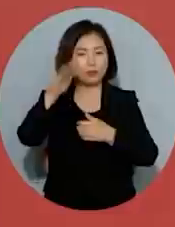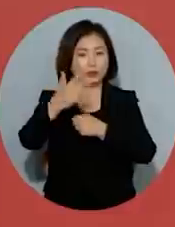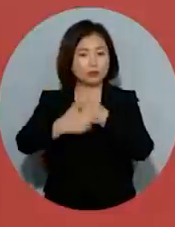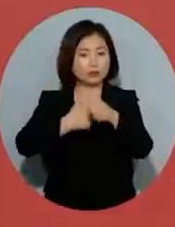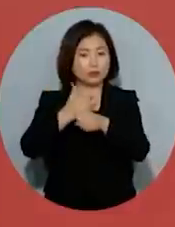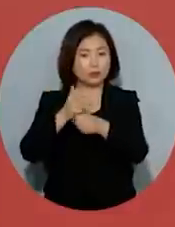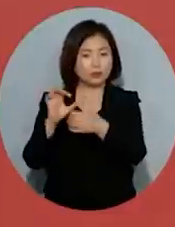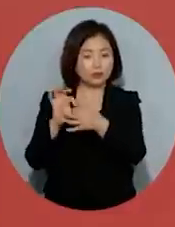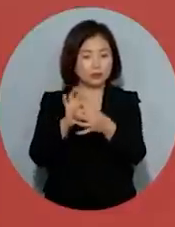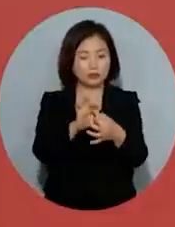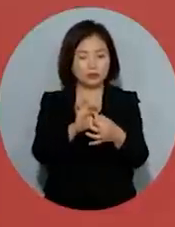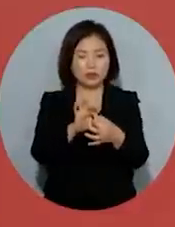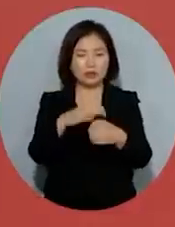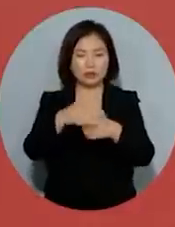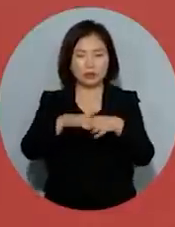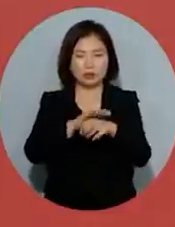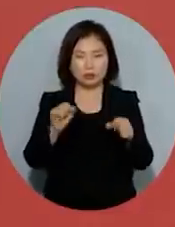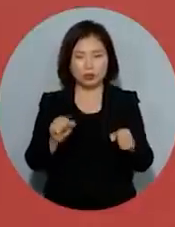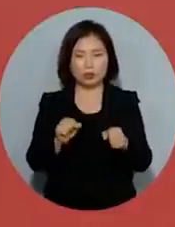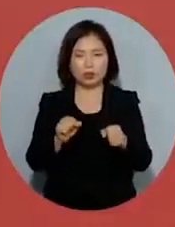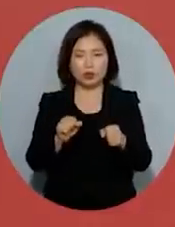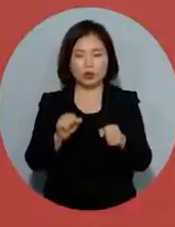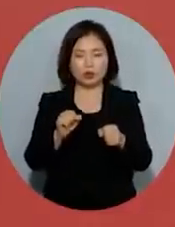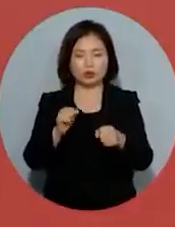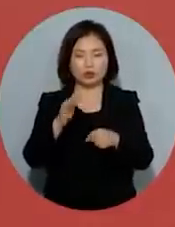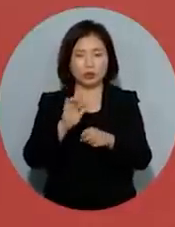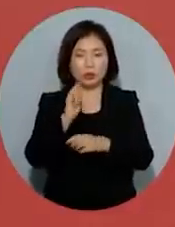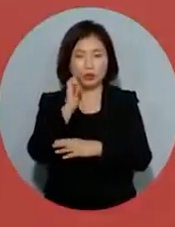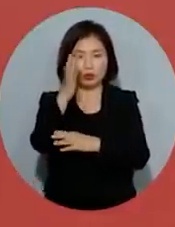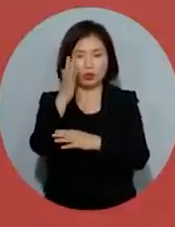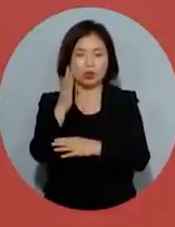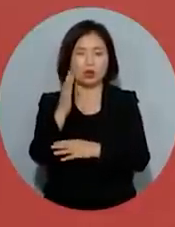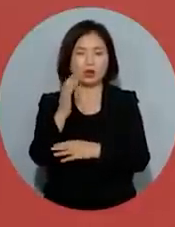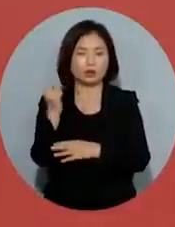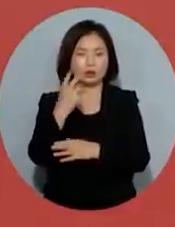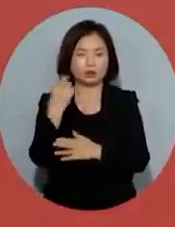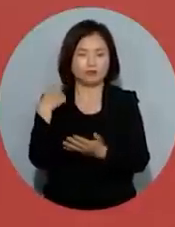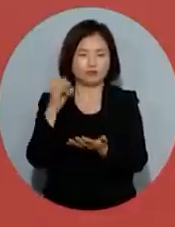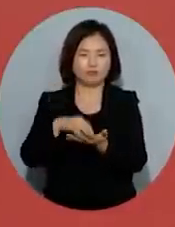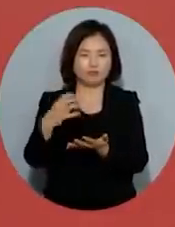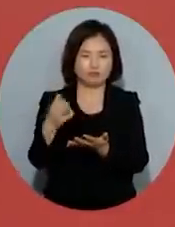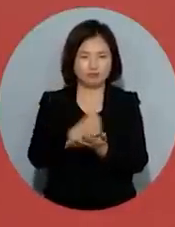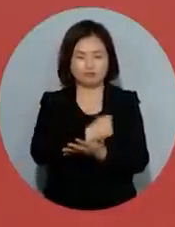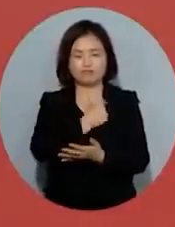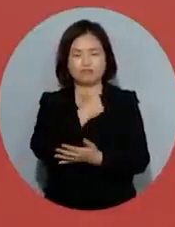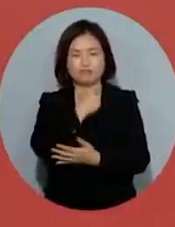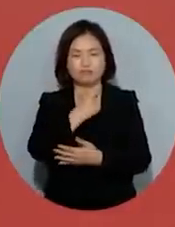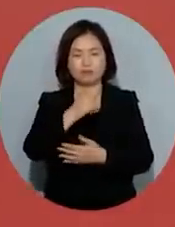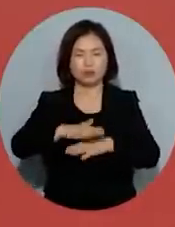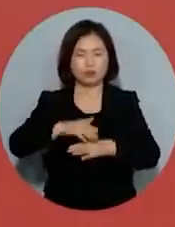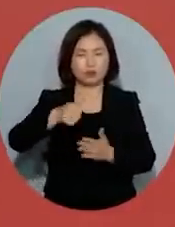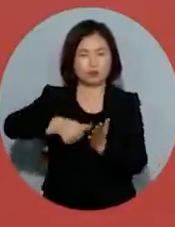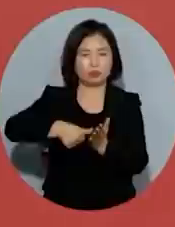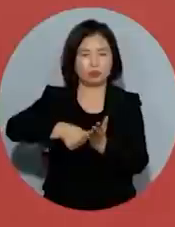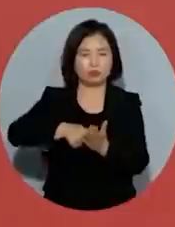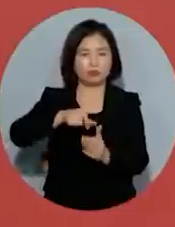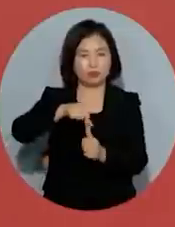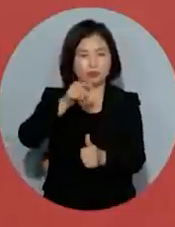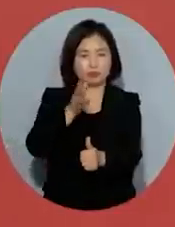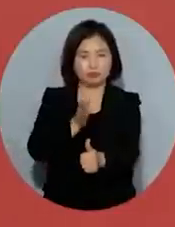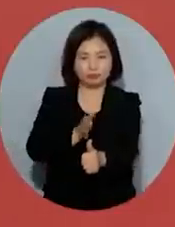이끈 대구 경북의 영광을 꼭 되찾도록 저를 선택해 주시기